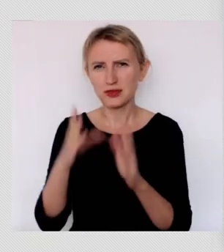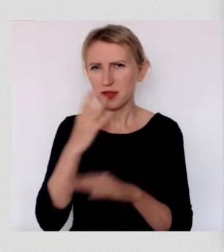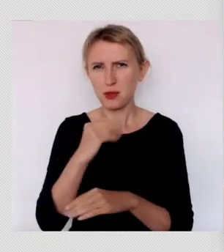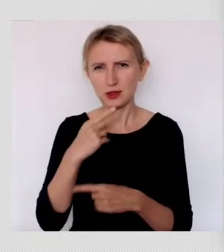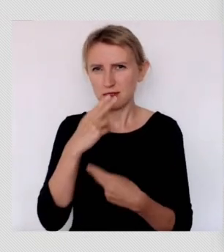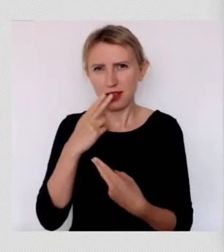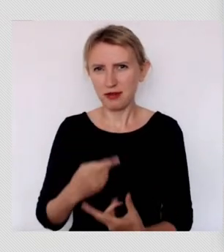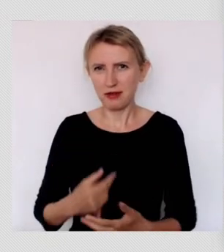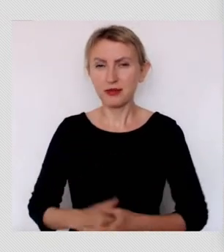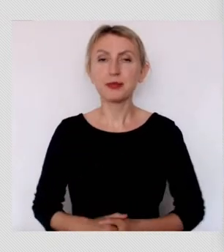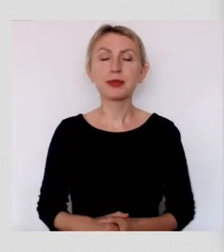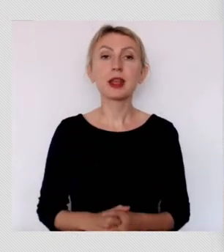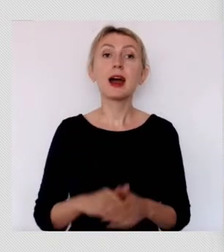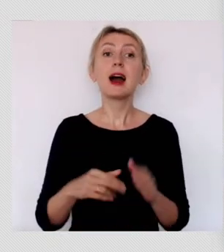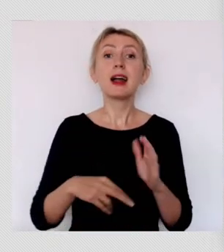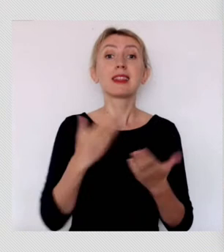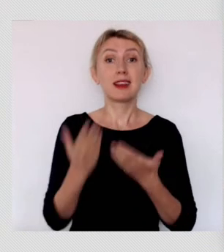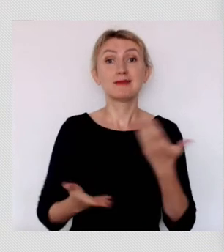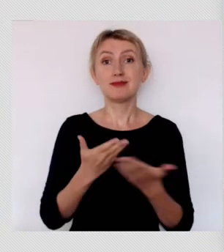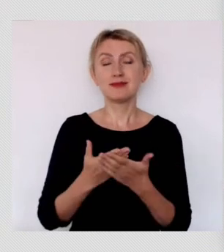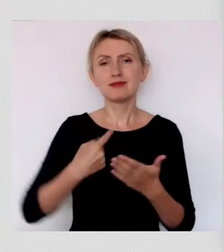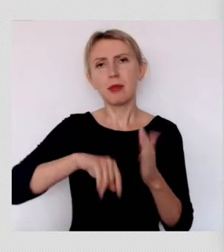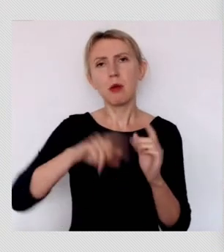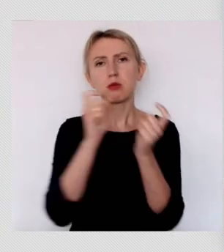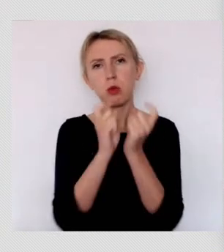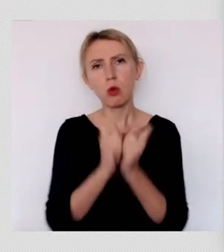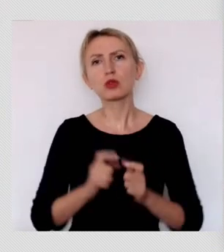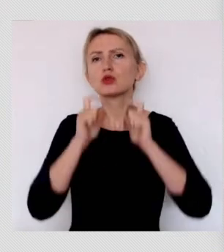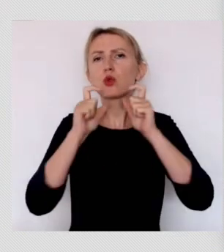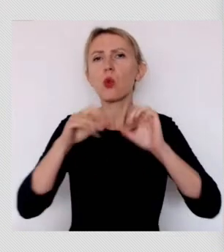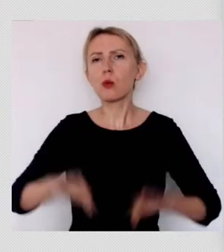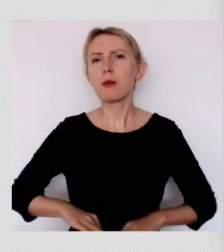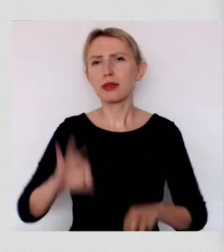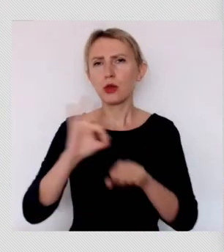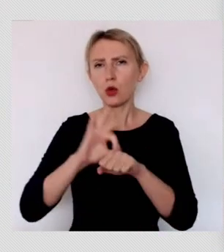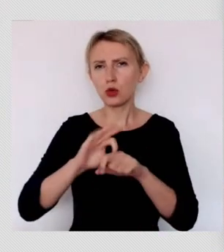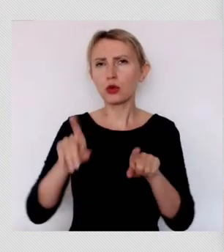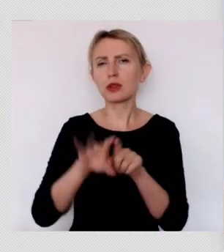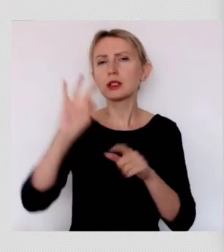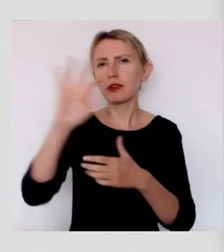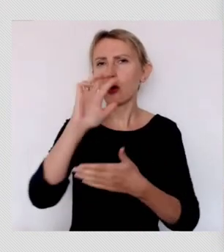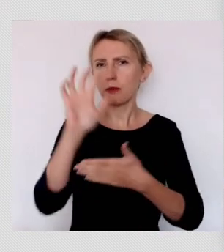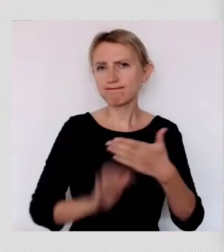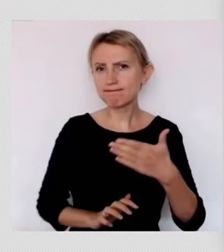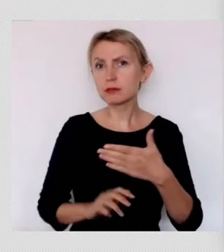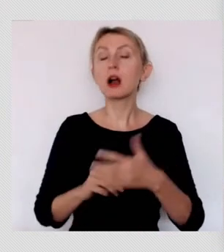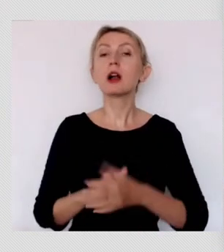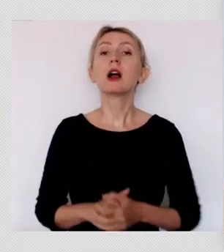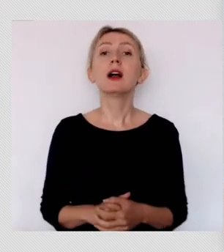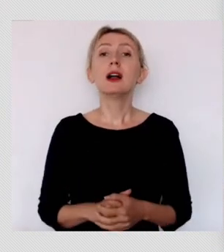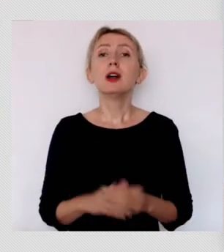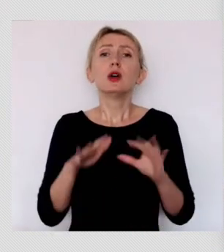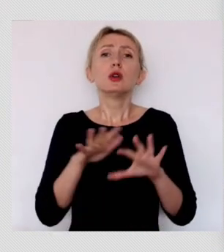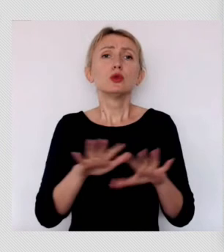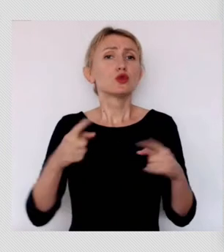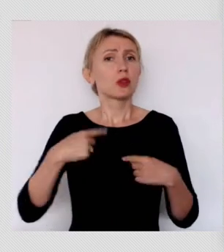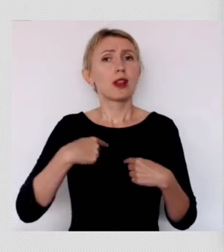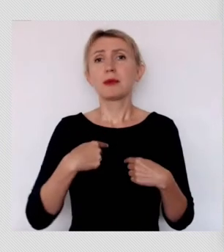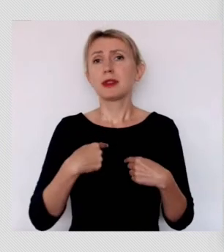Natomiast te postulaty, o których mówimy i które zgłosił pan doktor zresztą w swoim opracowaniu, no to w większości dla mnie